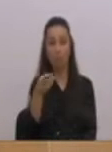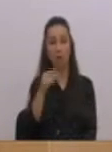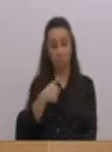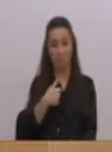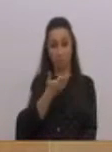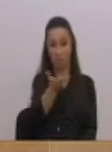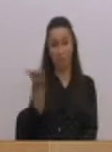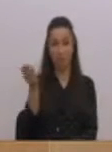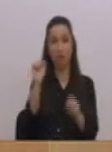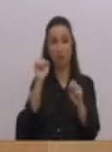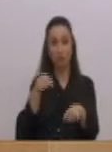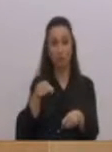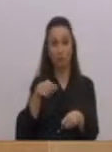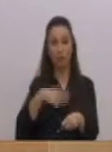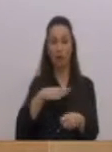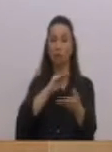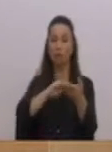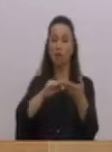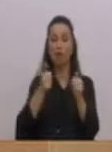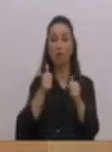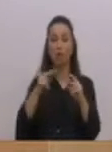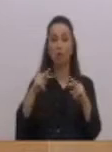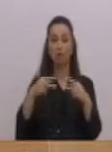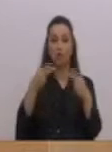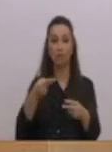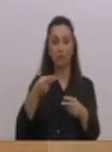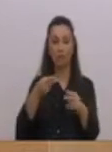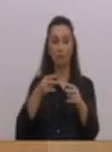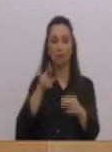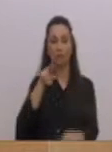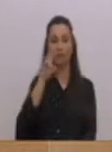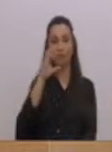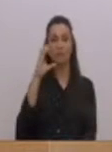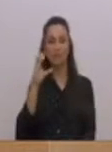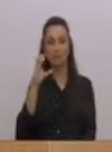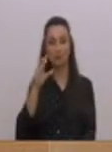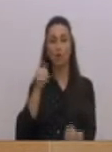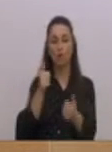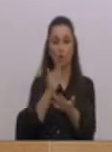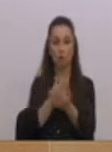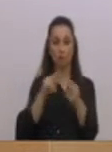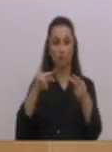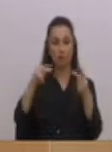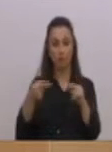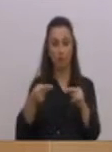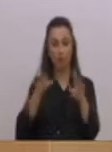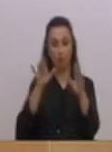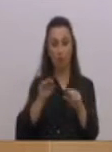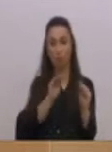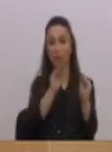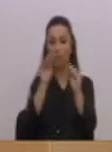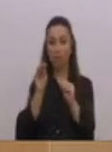შეგიძლიათ დასერჩოთ ქართულად, როგორ შეცვალოთ DNS-ები, DNS, როგორ შეცვალოთ DNS თქვენს